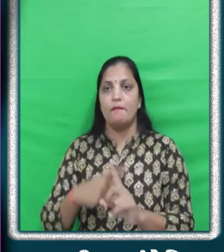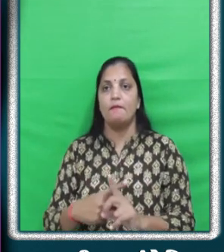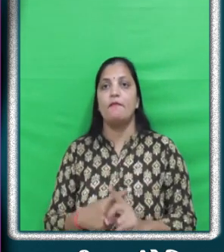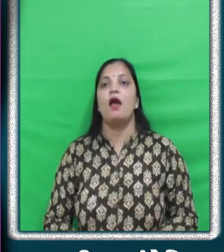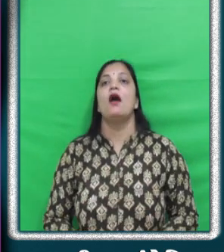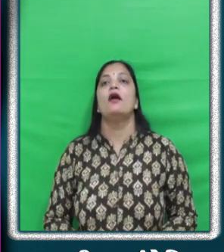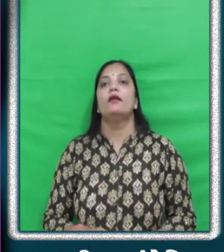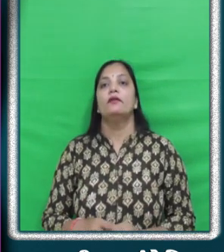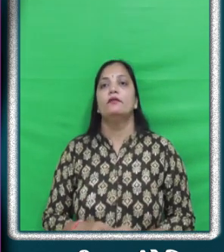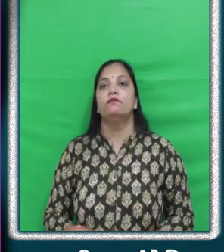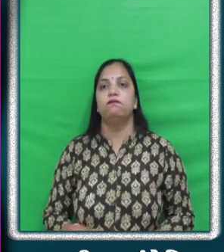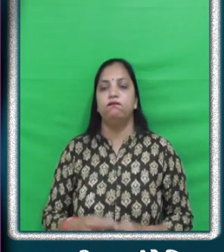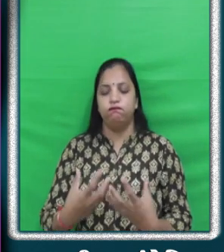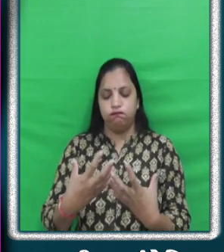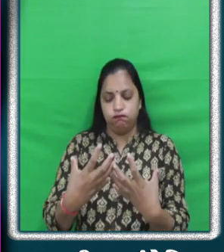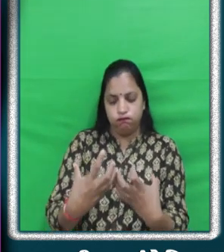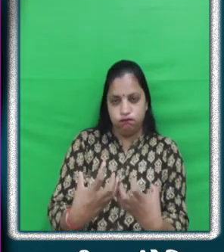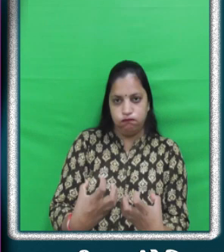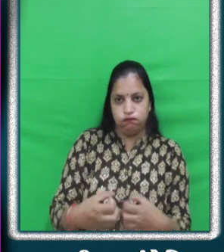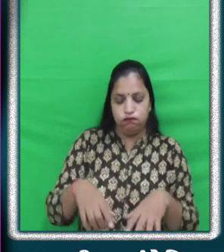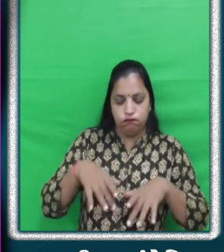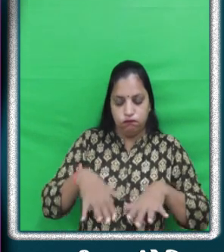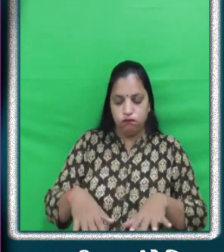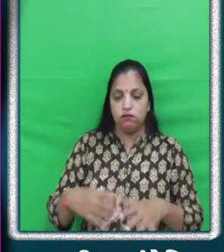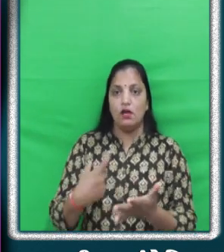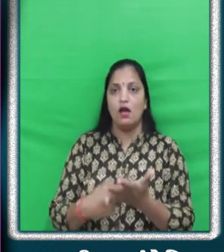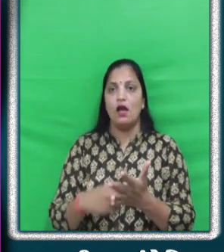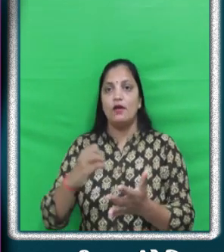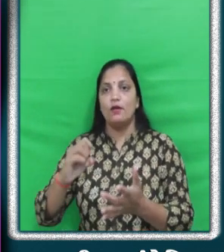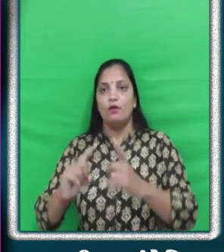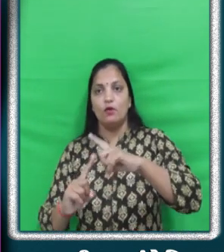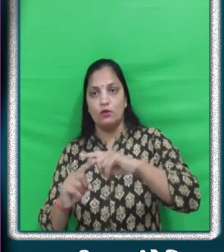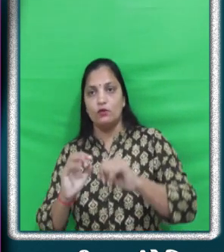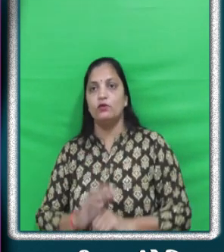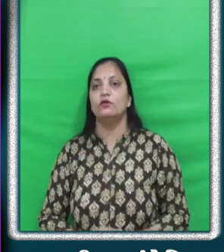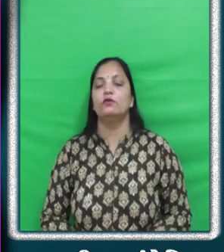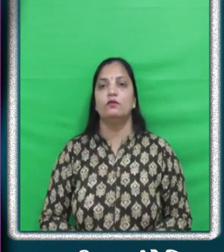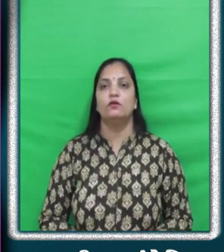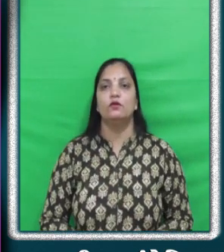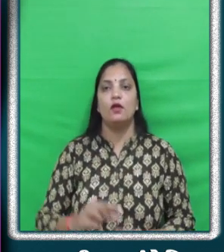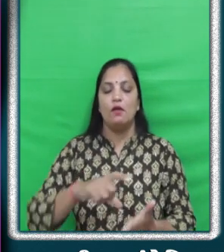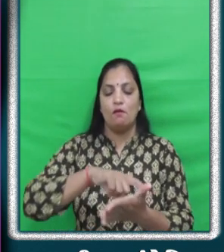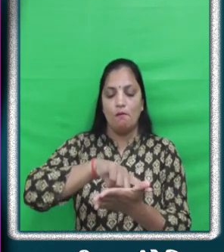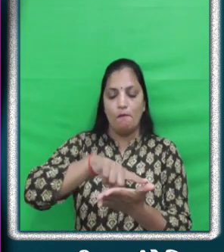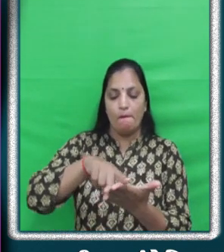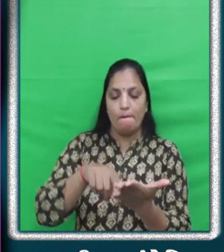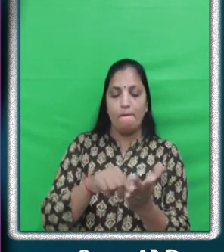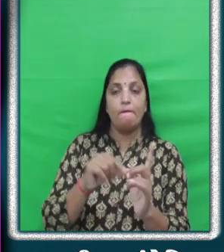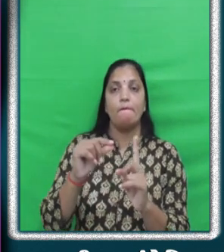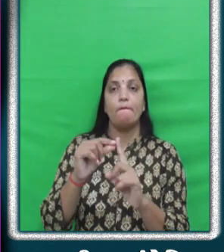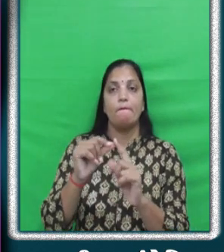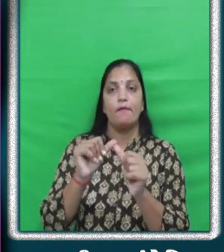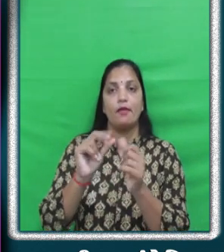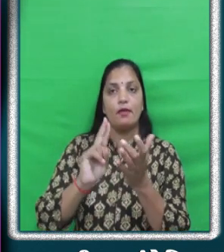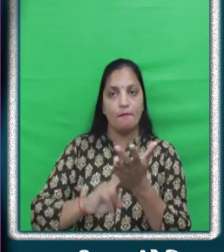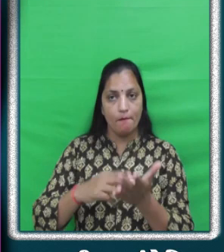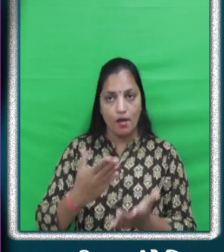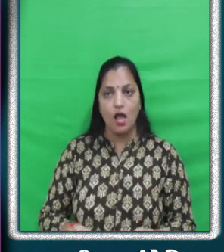અને પર્ણ. દેવરાજ કહે છે પર્ણ, મૂળ. ધ્યાની કહે છે પર્ણ.